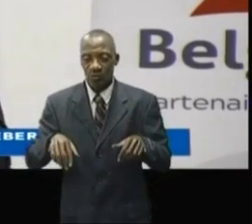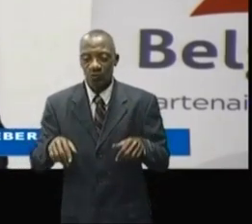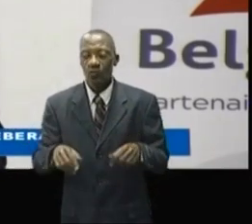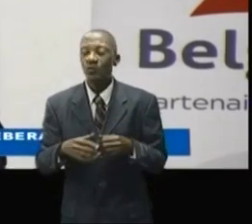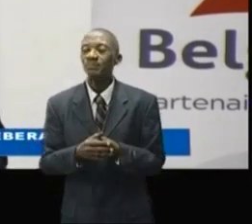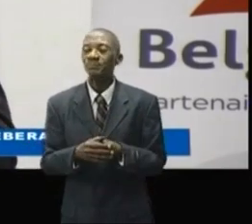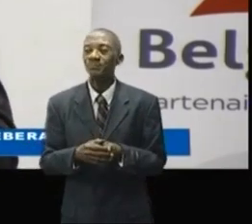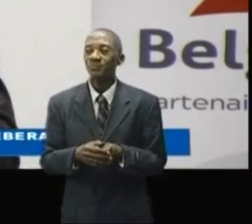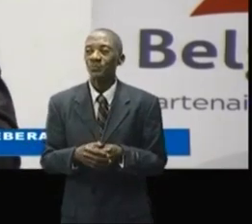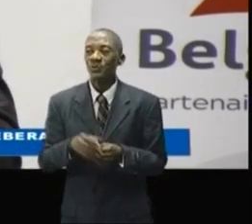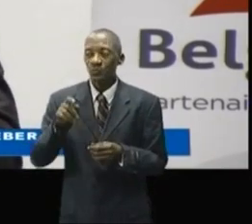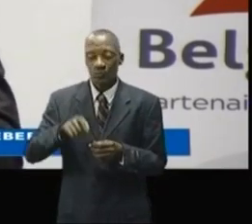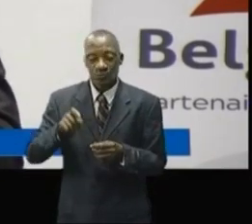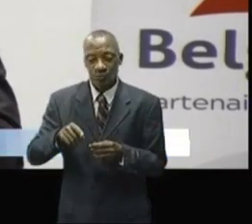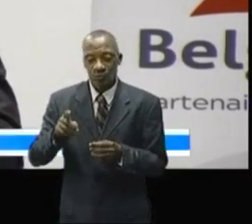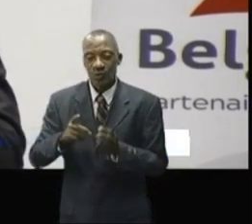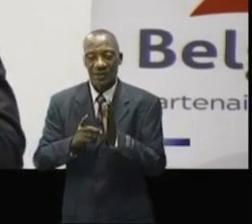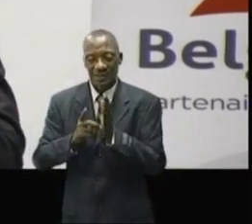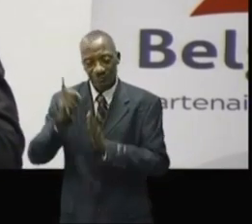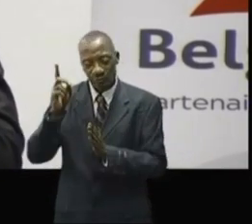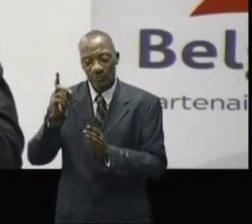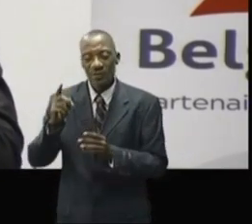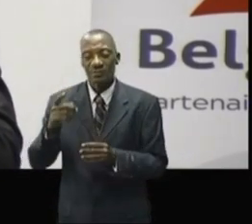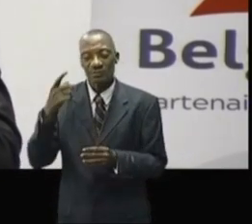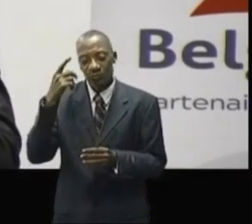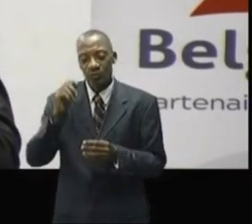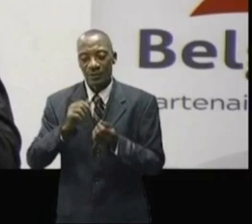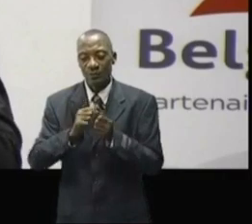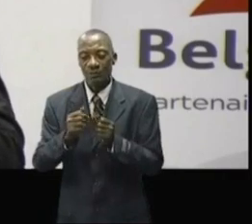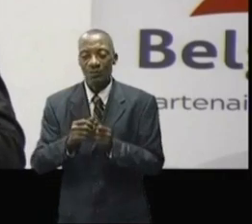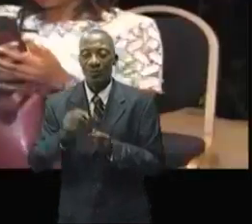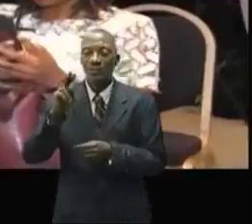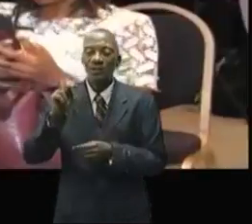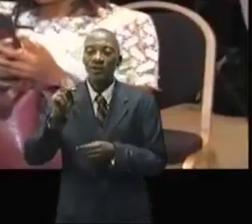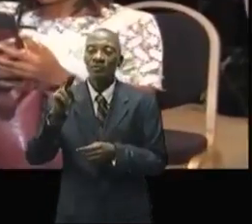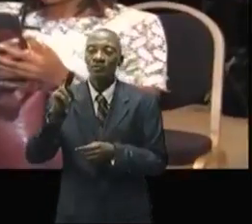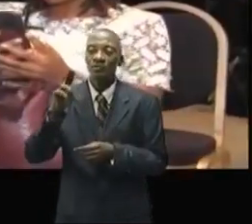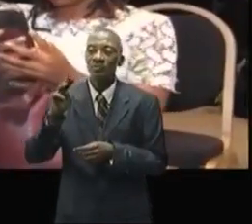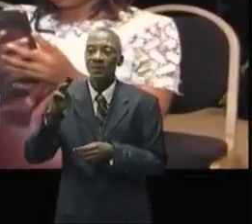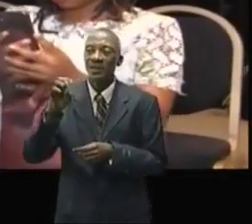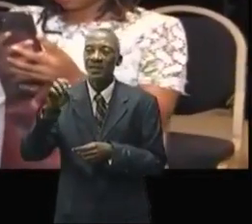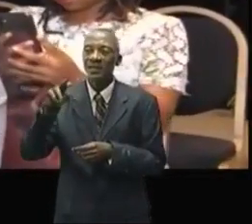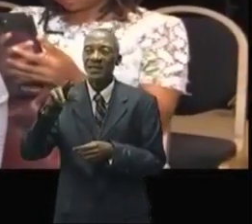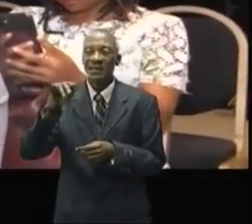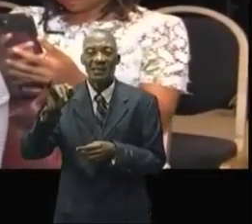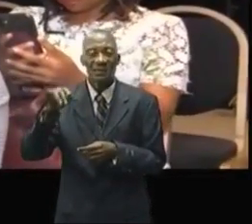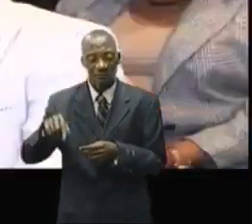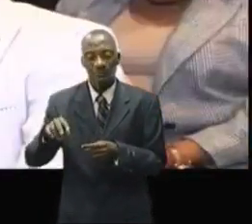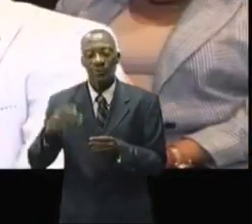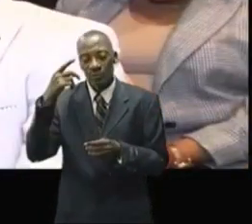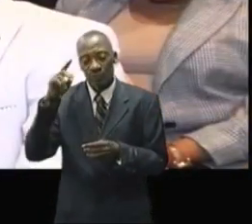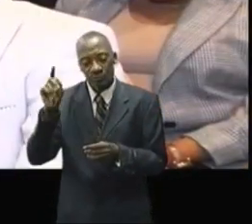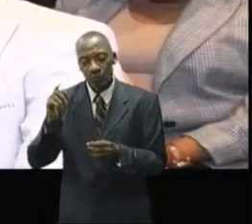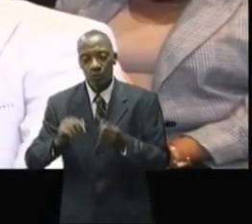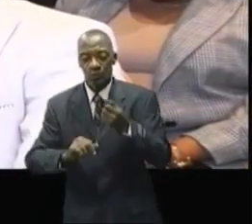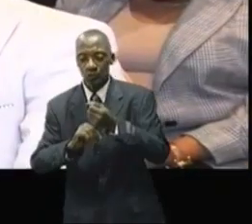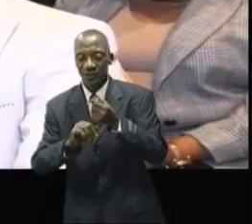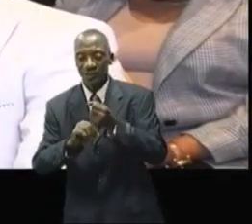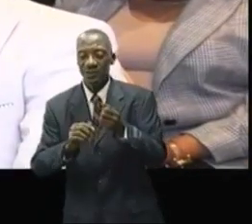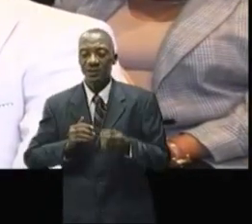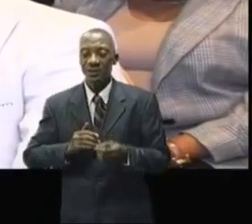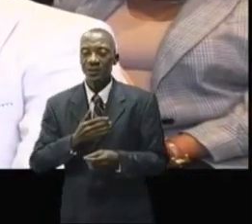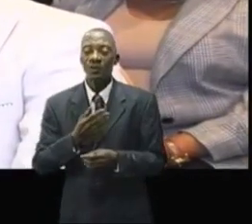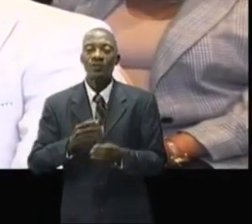secteur numérique sur certaines matières qui étaient soit non prises en compte par les législations existantes.